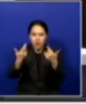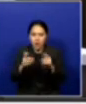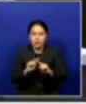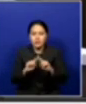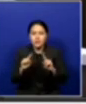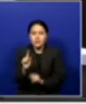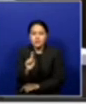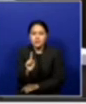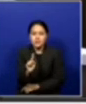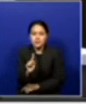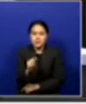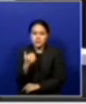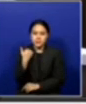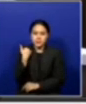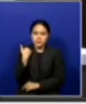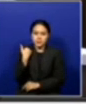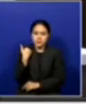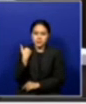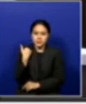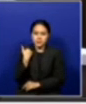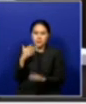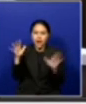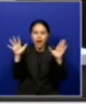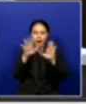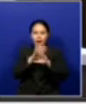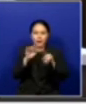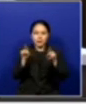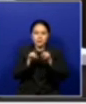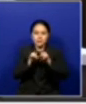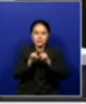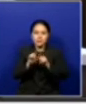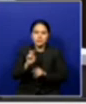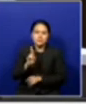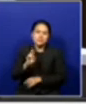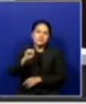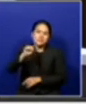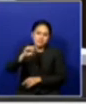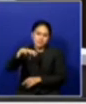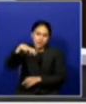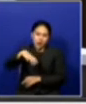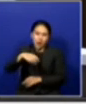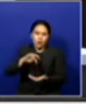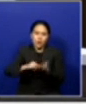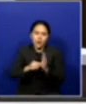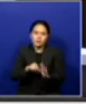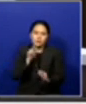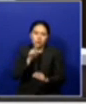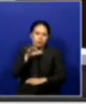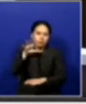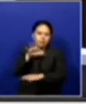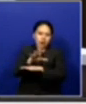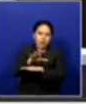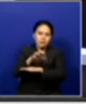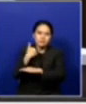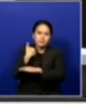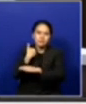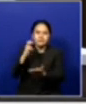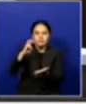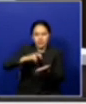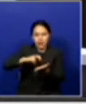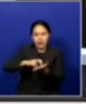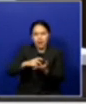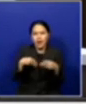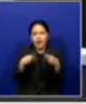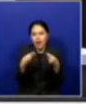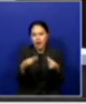บนี้มันเหมือนกับมัดมือสภาแห่งนี้ให้อนุมัติท่านเหมือนกับตีเช็คเปล่าอีกแล้วครับพระราชกำหนด4ฉ